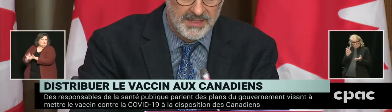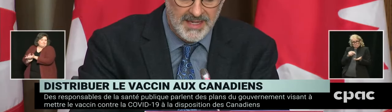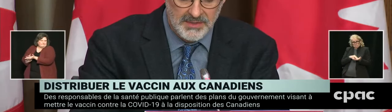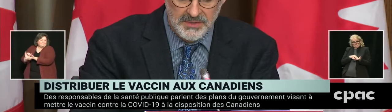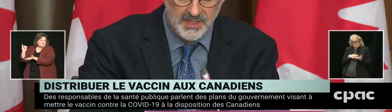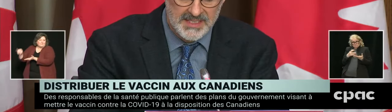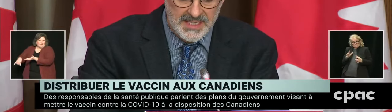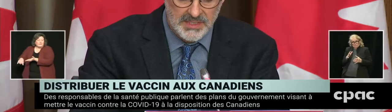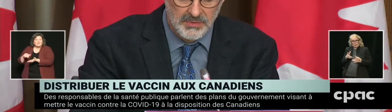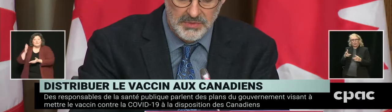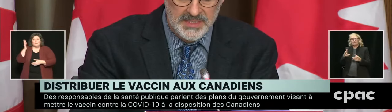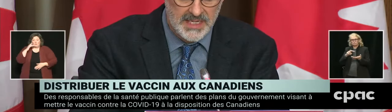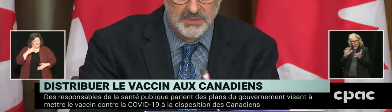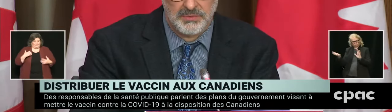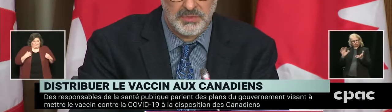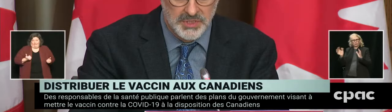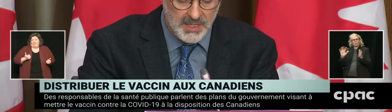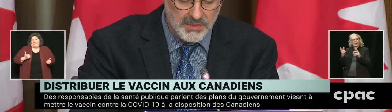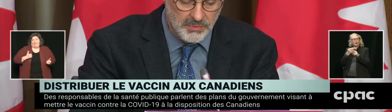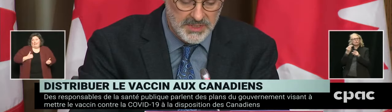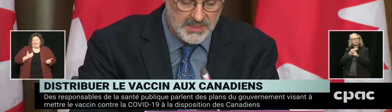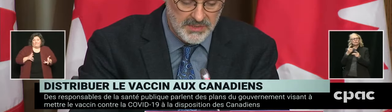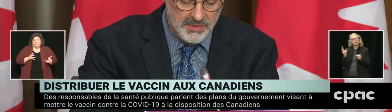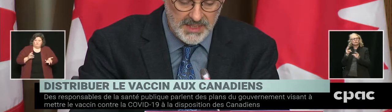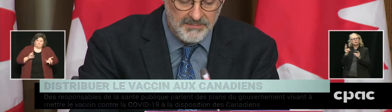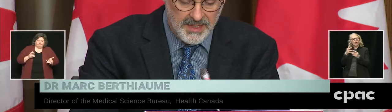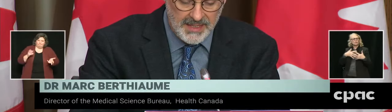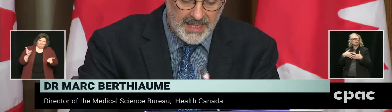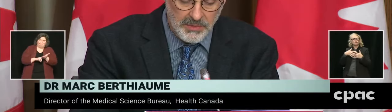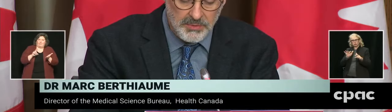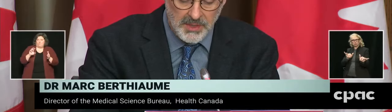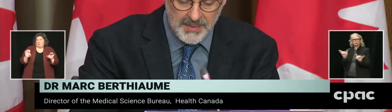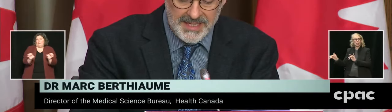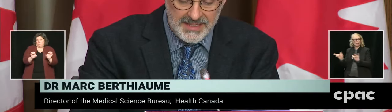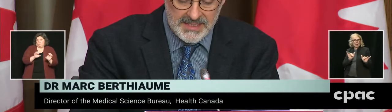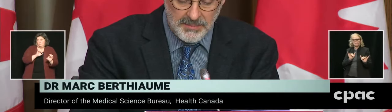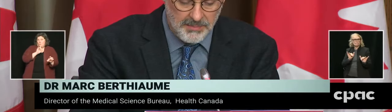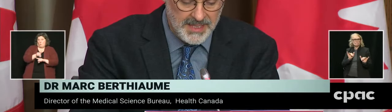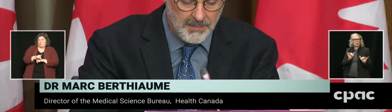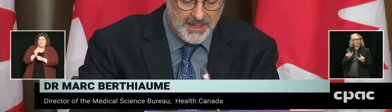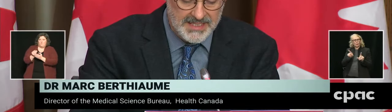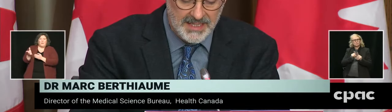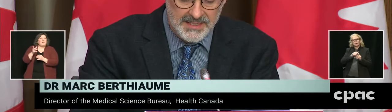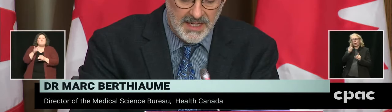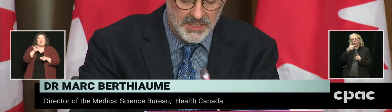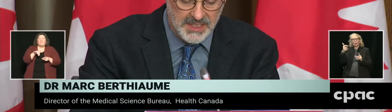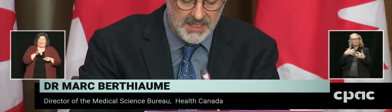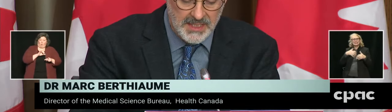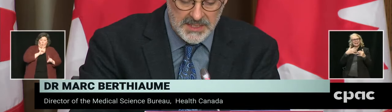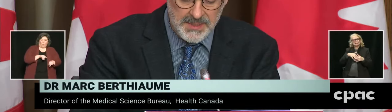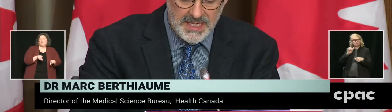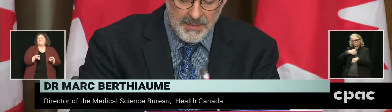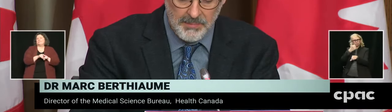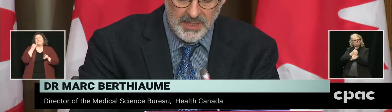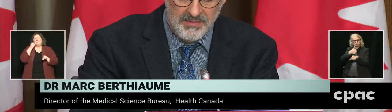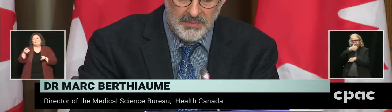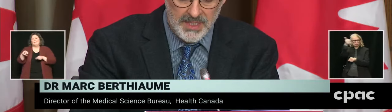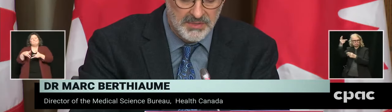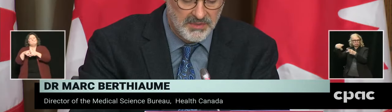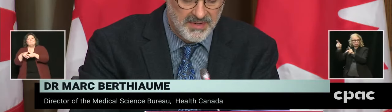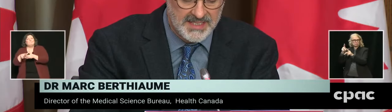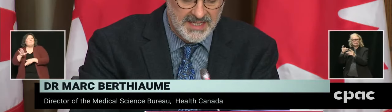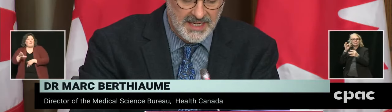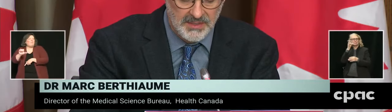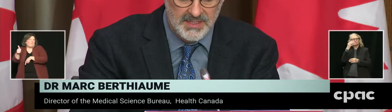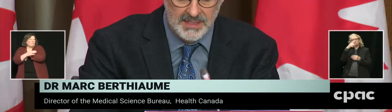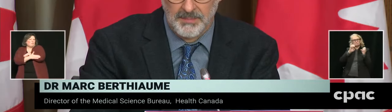aux critères d'autorisation d'utilisation d'urgence aux États-Unis et à d'autres mécanismes mis en place à l'étranger, spécialement pour l'évaluation